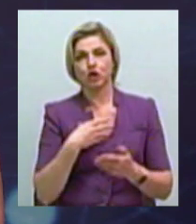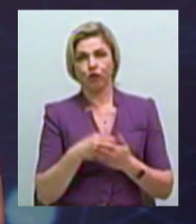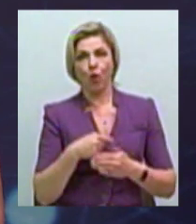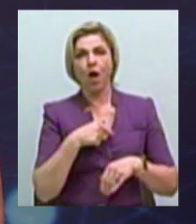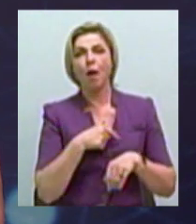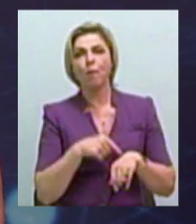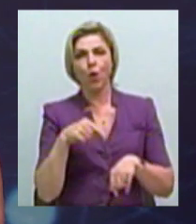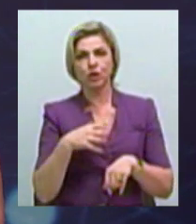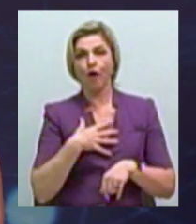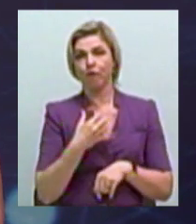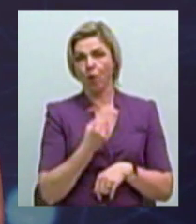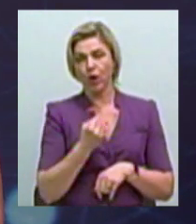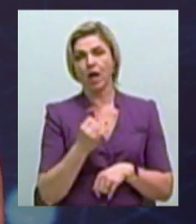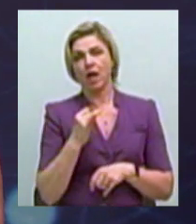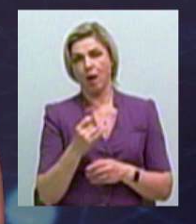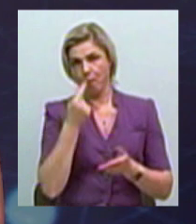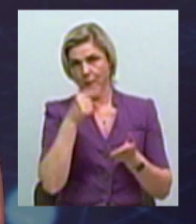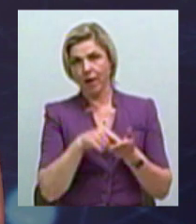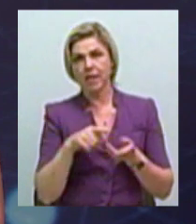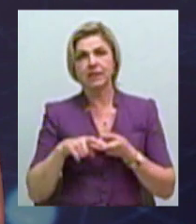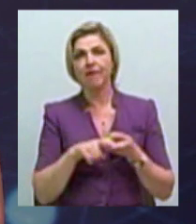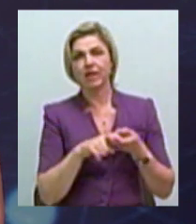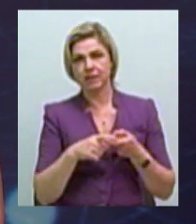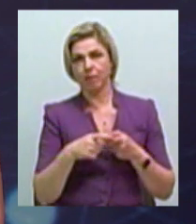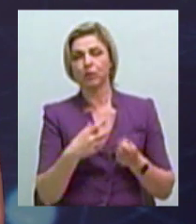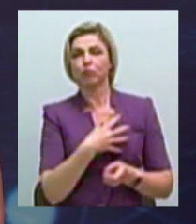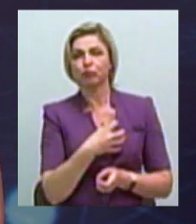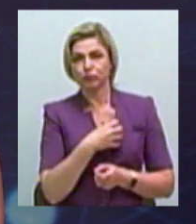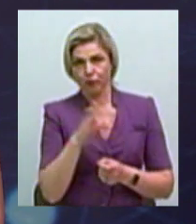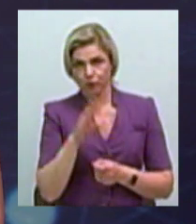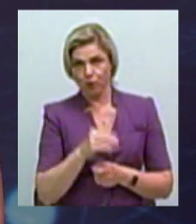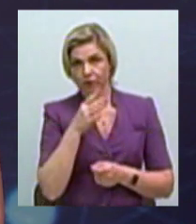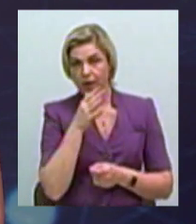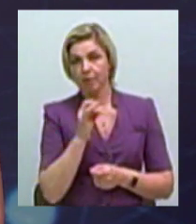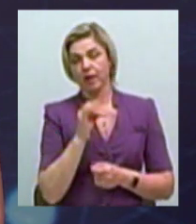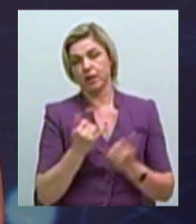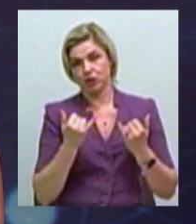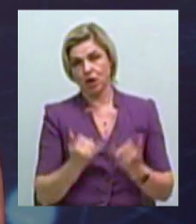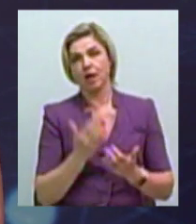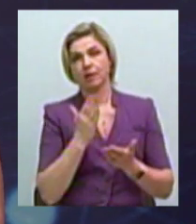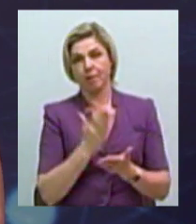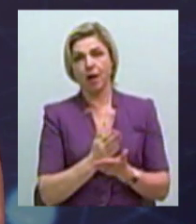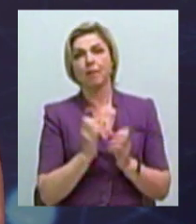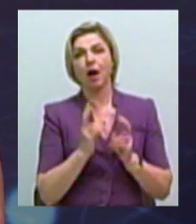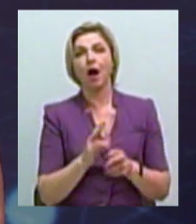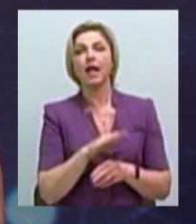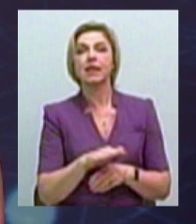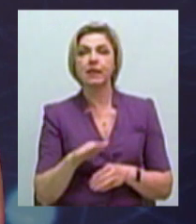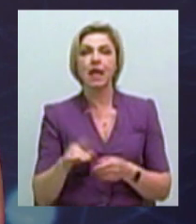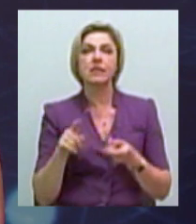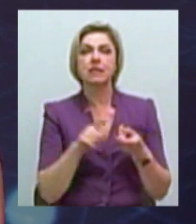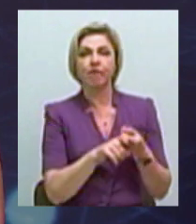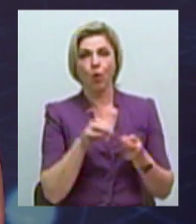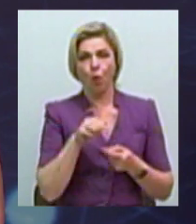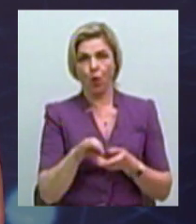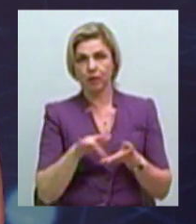сферою, впадають в залежність. Ми можемо говорити про те, що зараз маємо як дітей залежних від